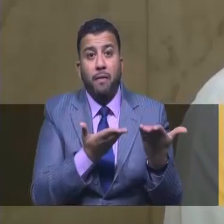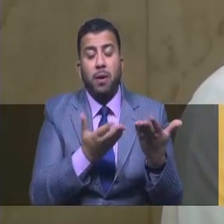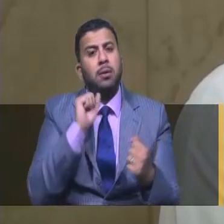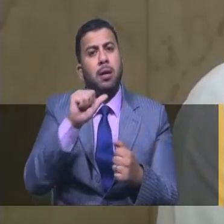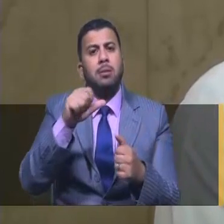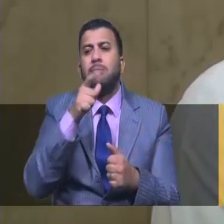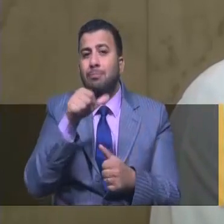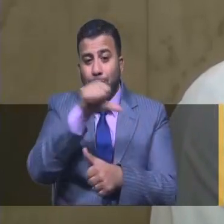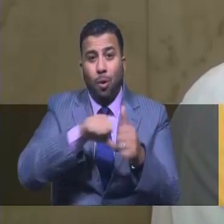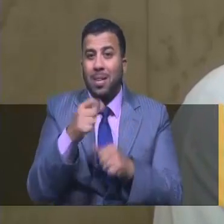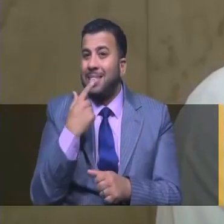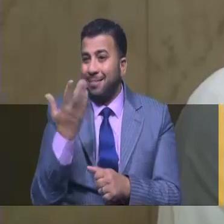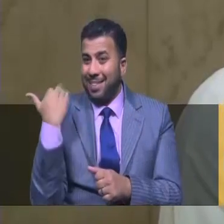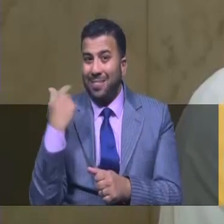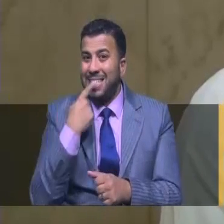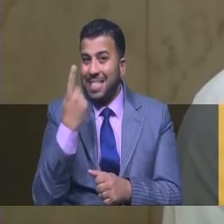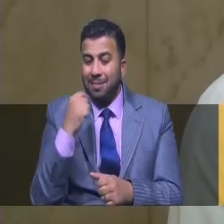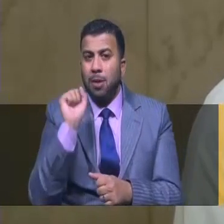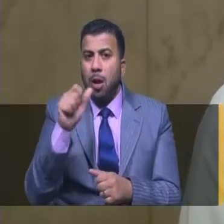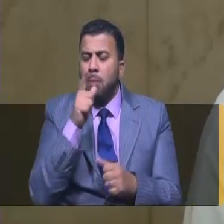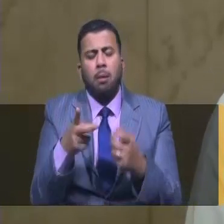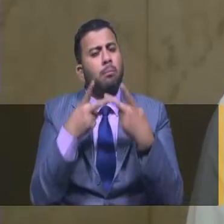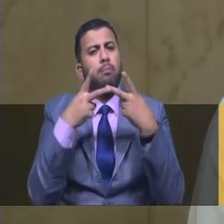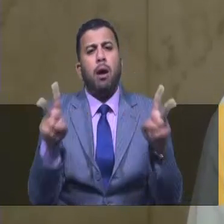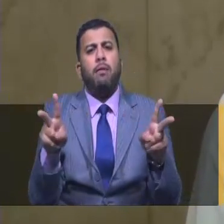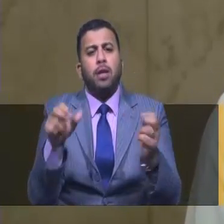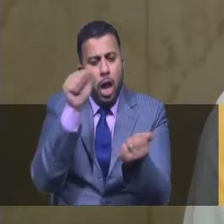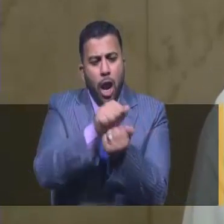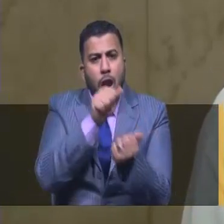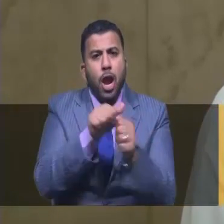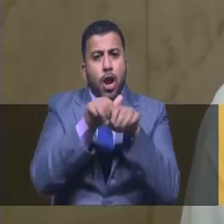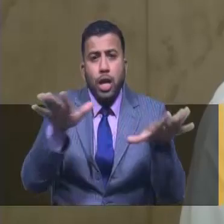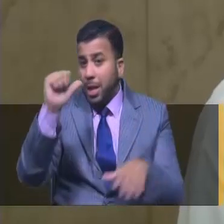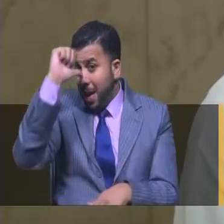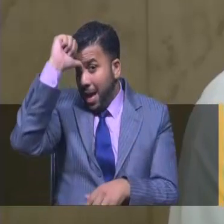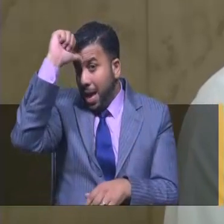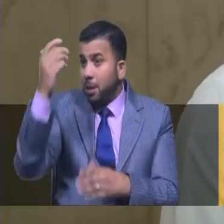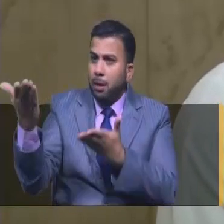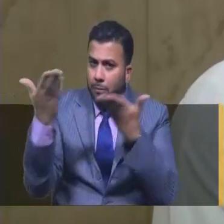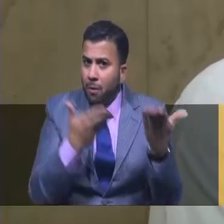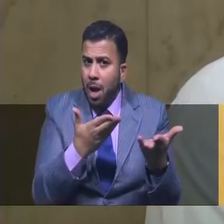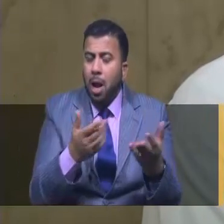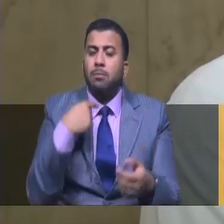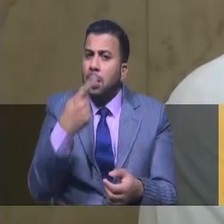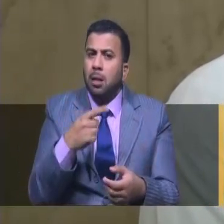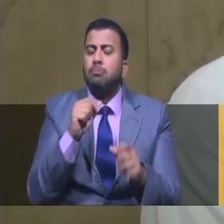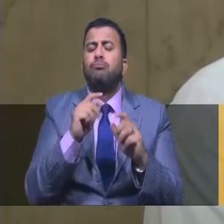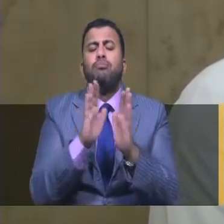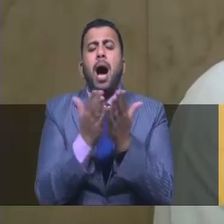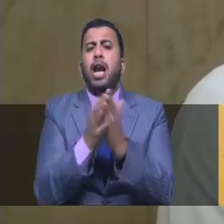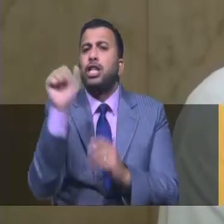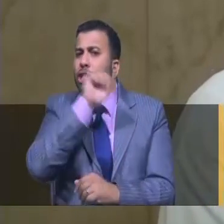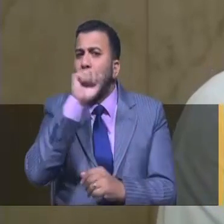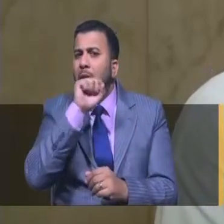دورة سابقة، وكذلك المجال مفتوح لدور النشر الهندي للمساهمة في معرض الشارقة الدولي